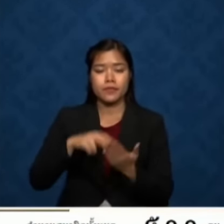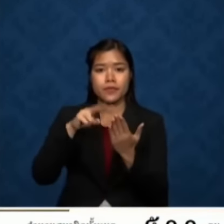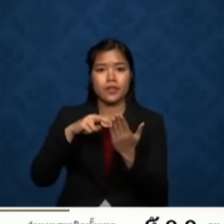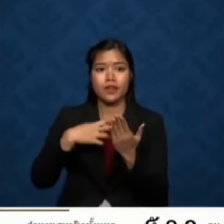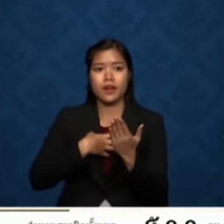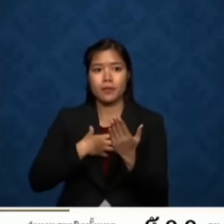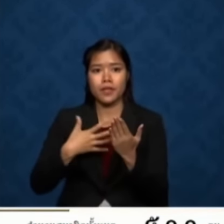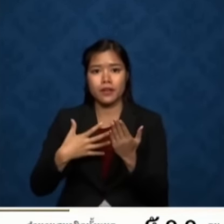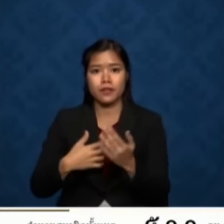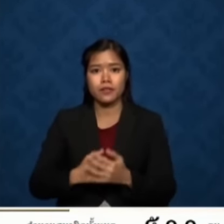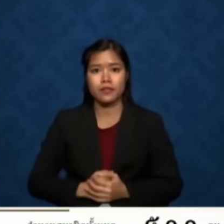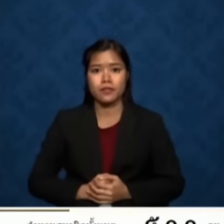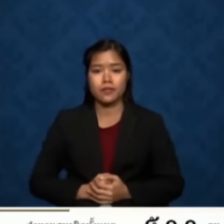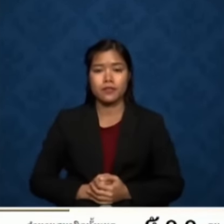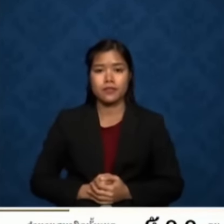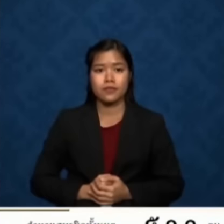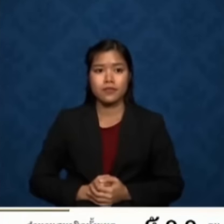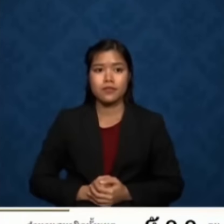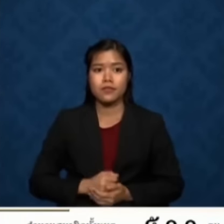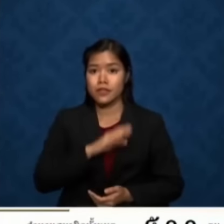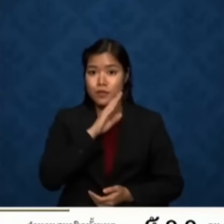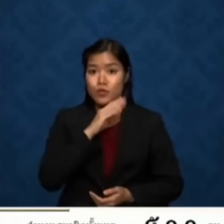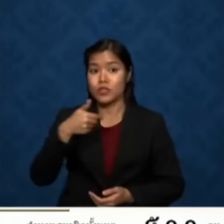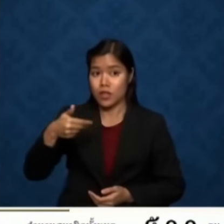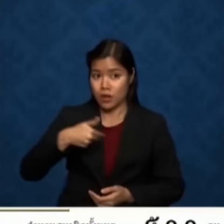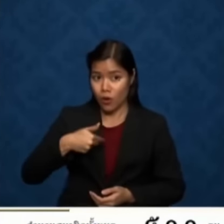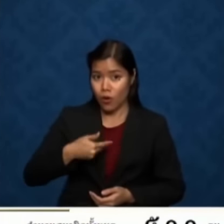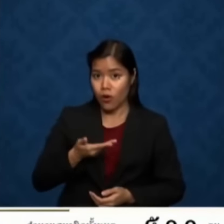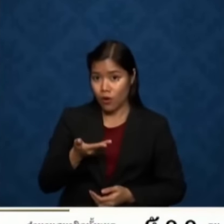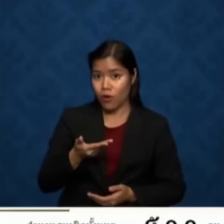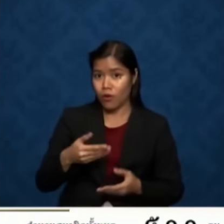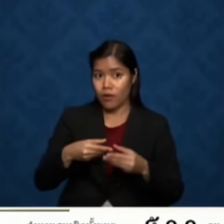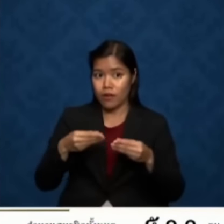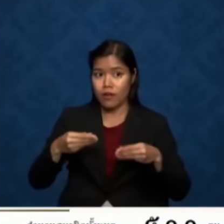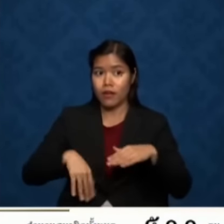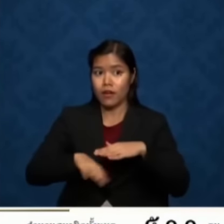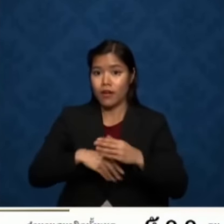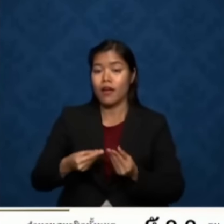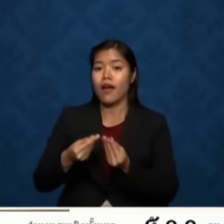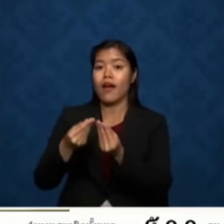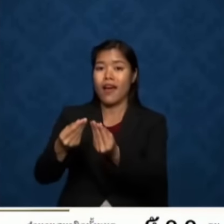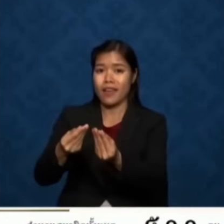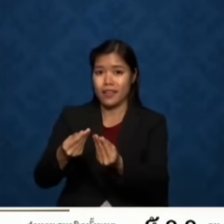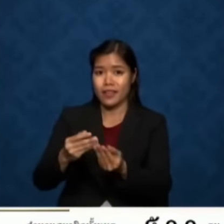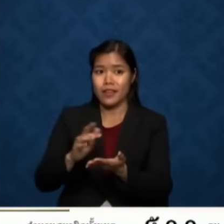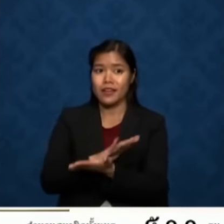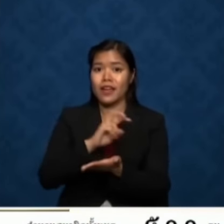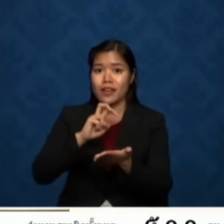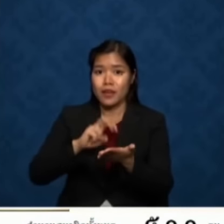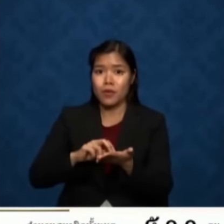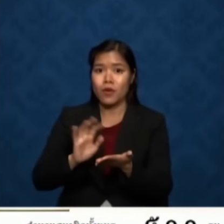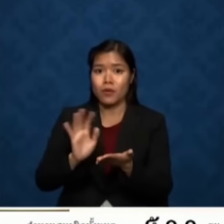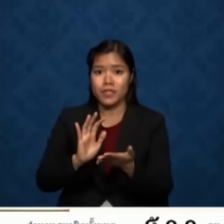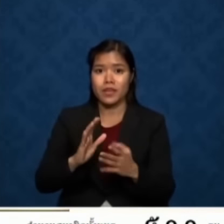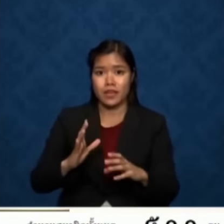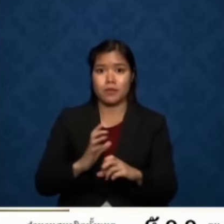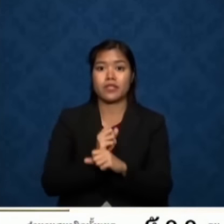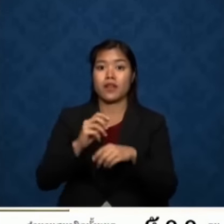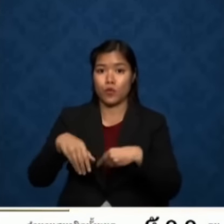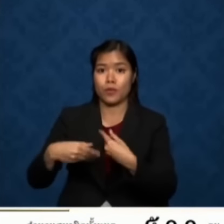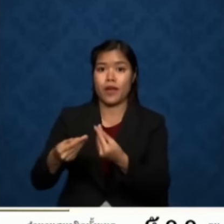นั่นถ้าท่านจะขอผมขอญาตให้แต่ไม่ใช่เอาใบแพทย์นะเอาที่ผมสรุปนะครับแล้ว